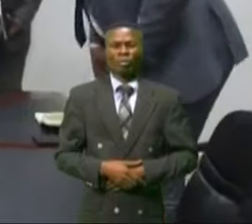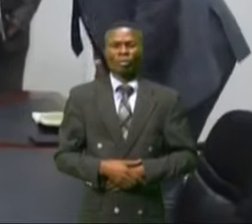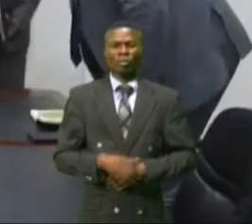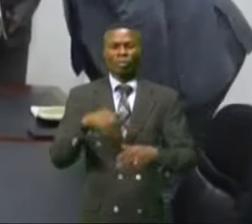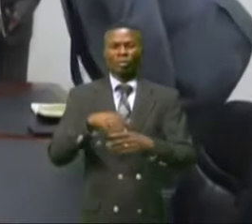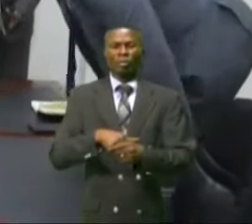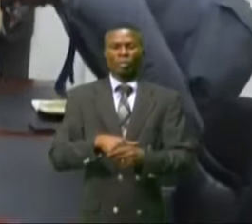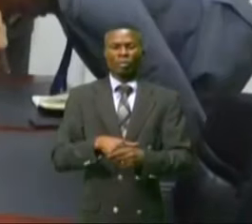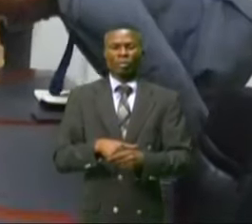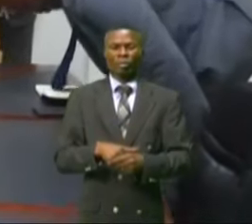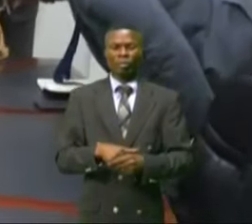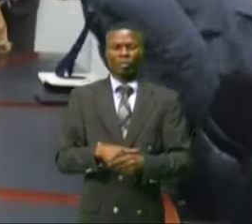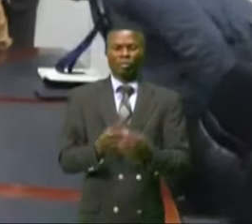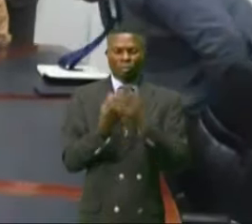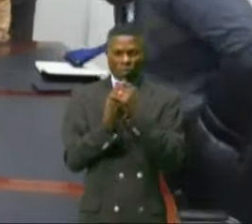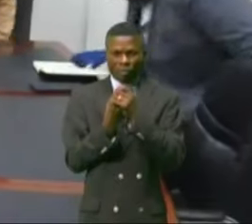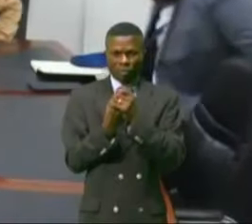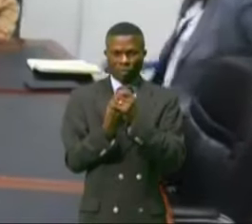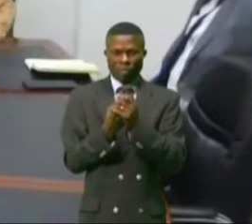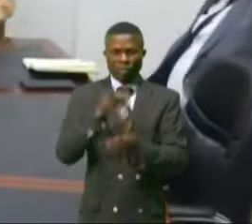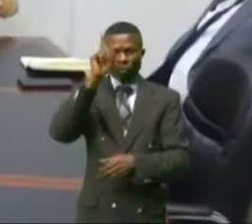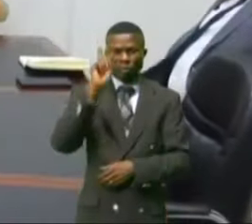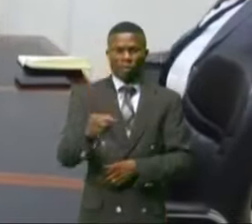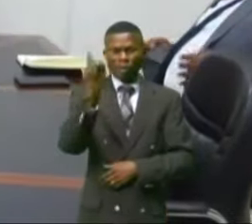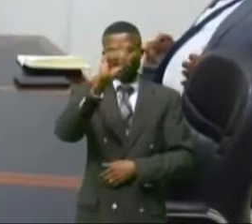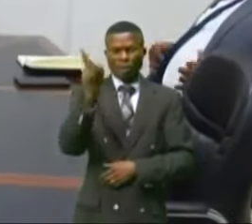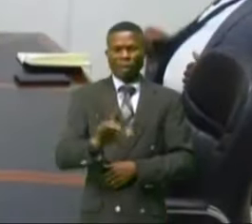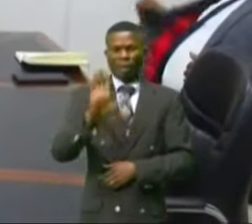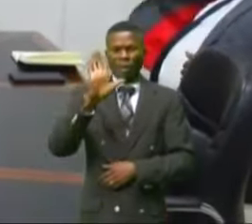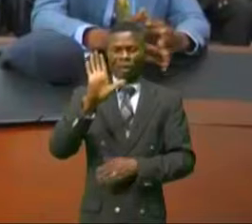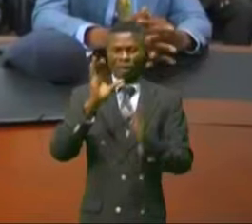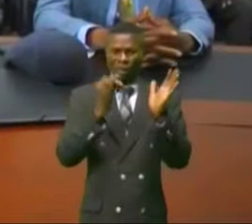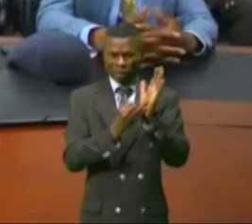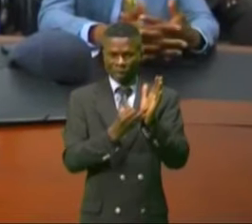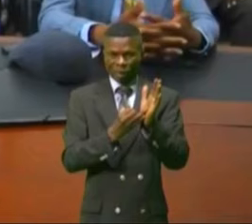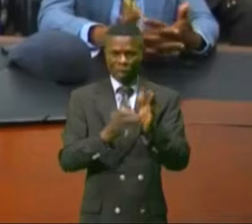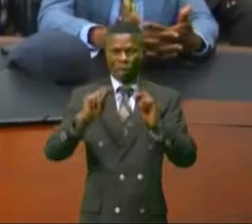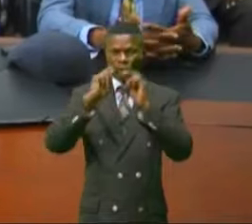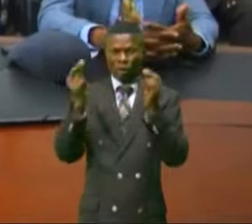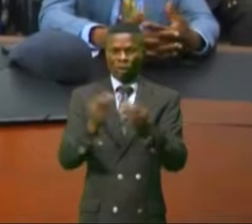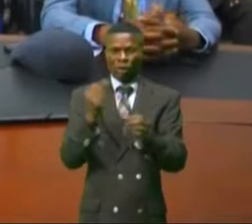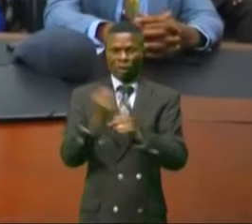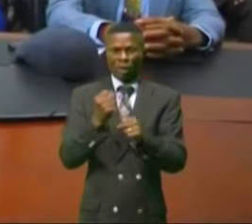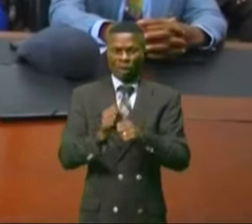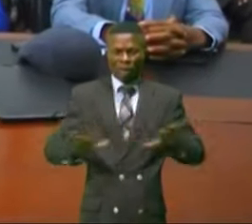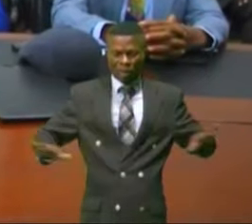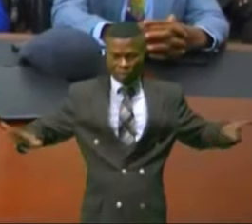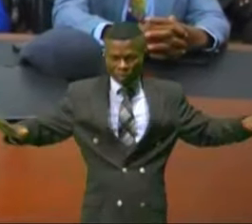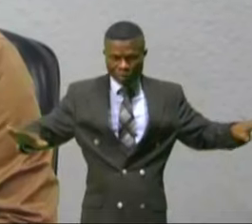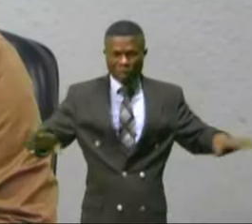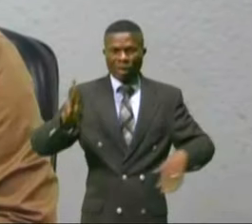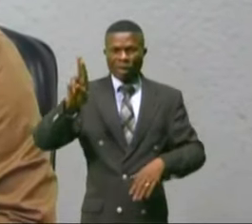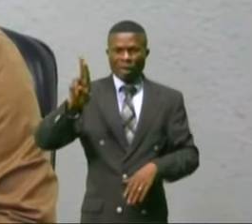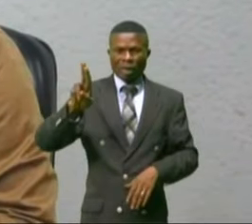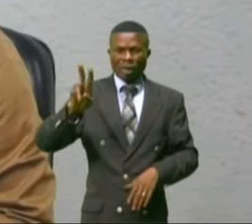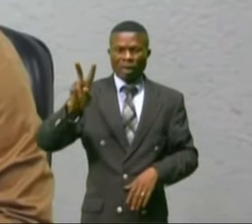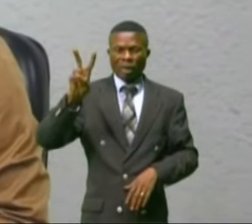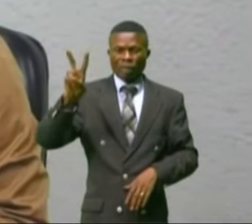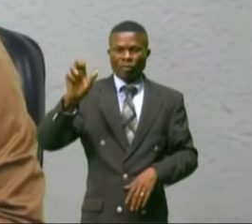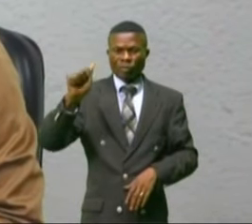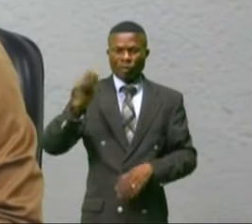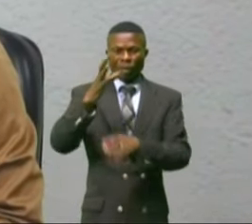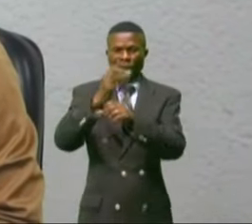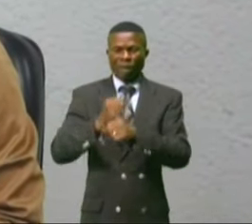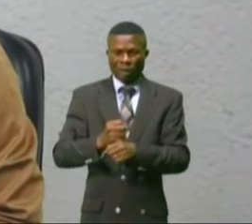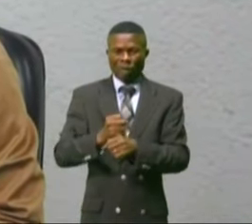Dans un avenir proche, 137 retraités de la régie des voies aériennes, RVASA, vont accéder à